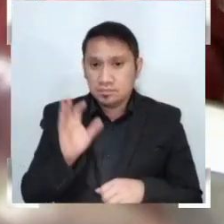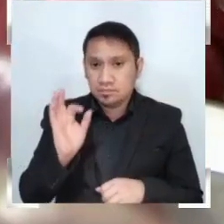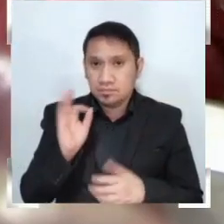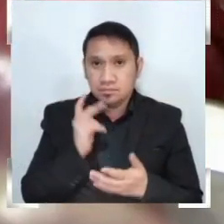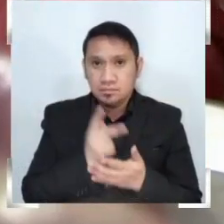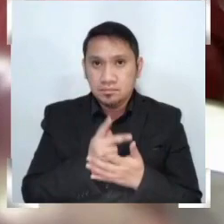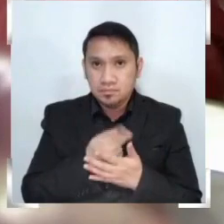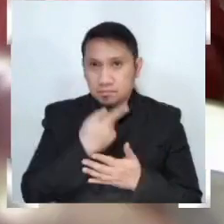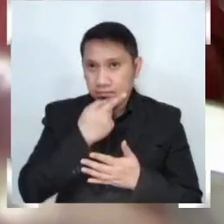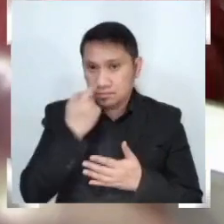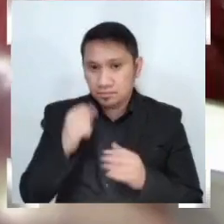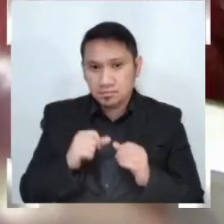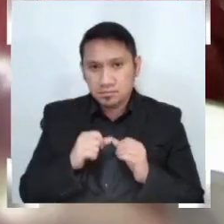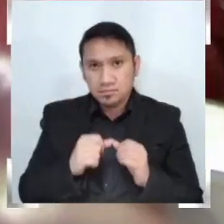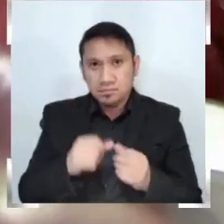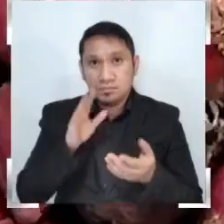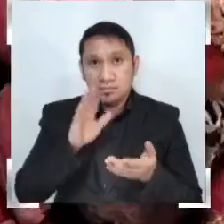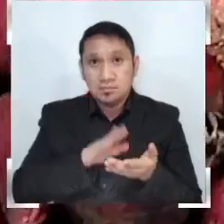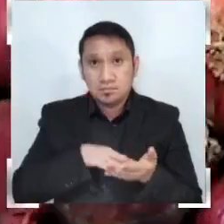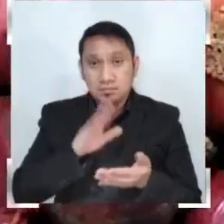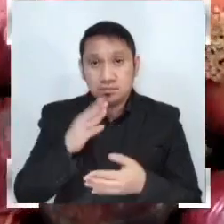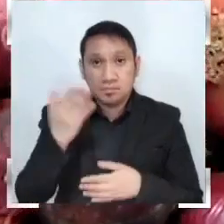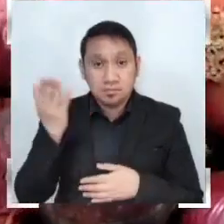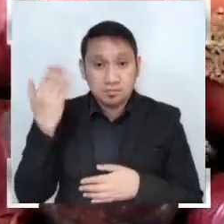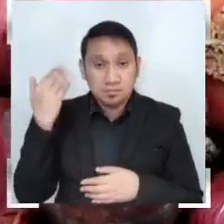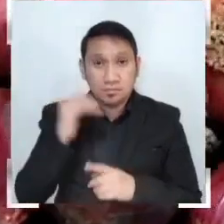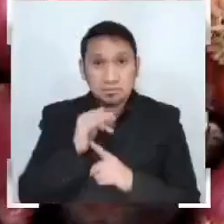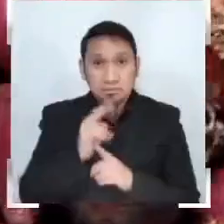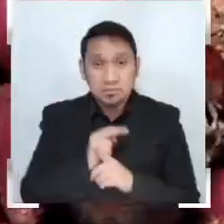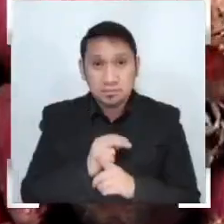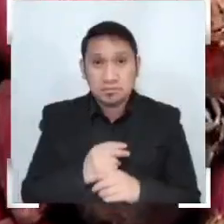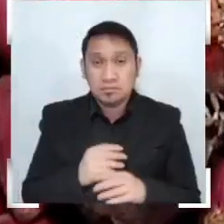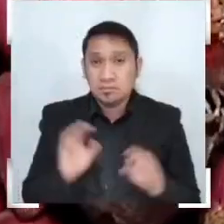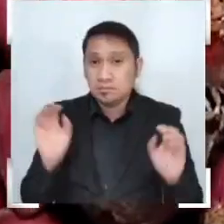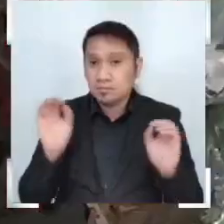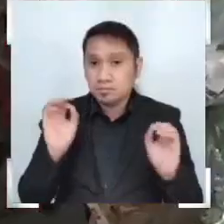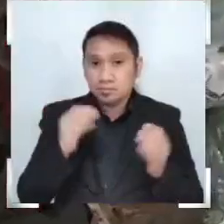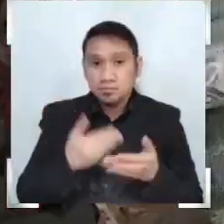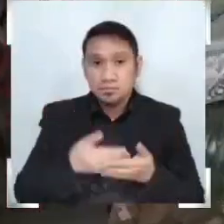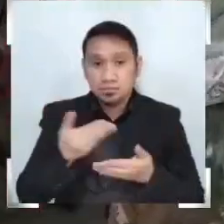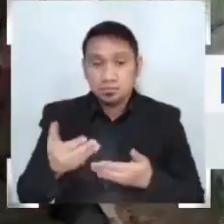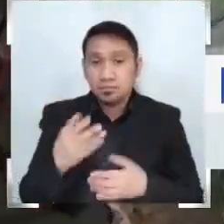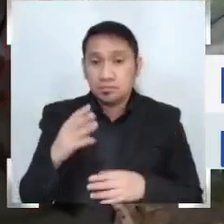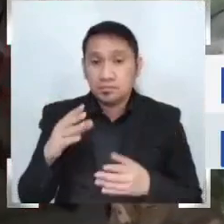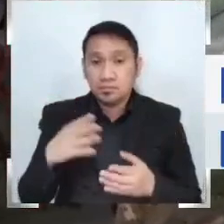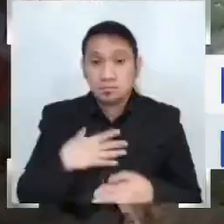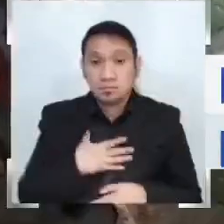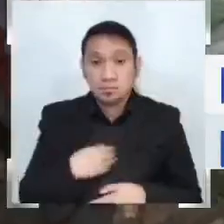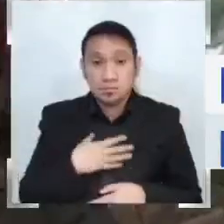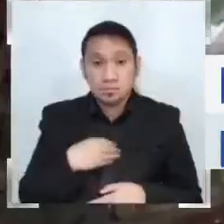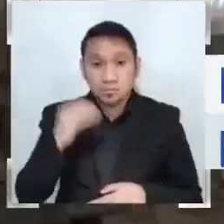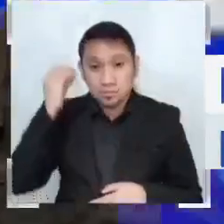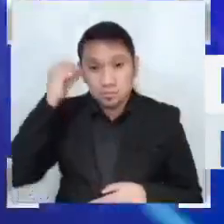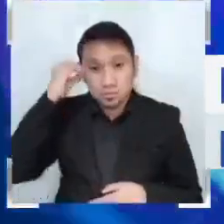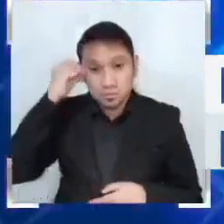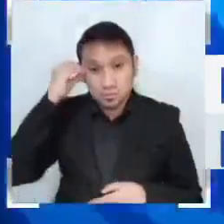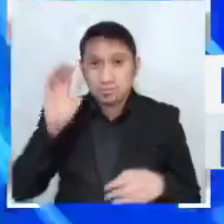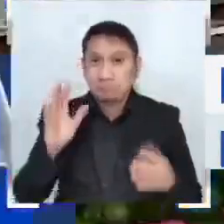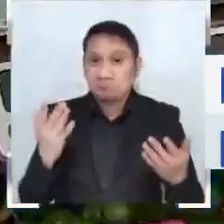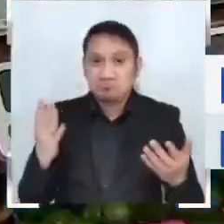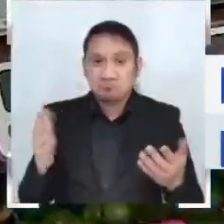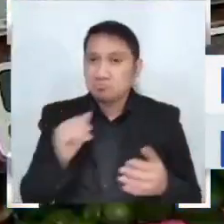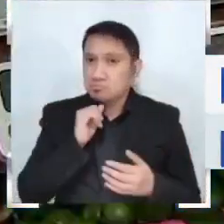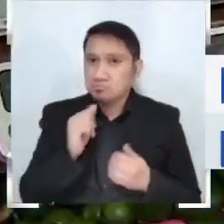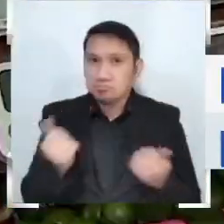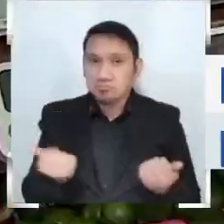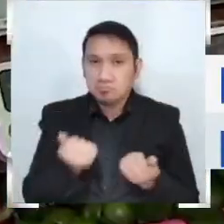na pagtaas ng presyo nito mula noong Hunyo. Wala namang mabili ng puting sibuyas sa karamihan ng mga pamilihan sa Metro Manila.